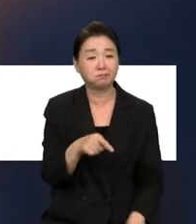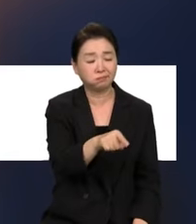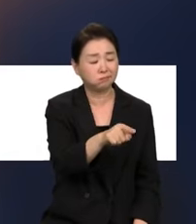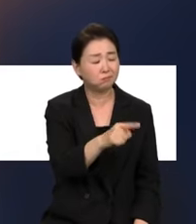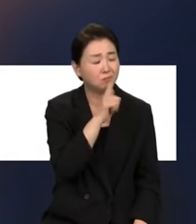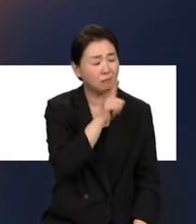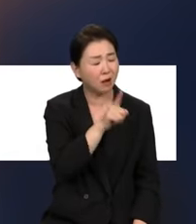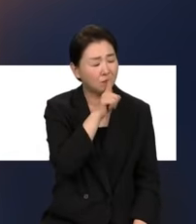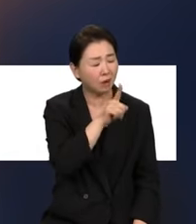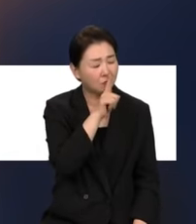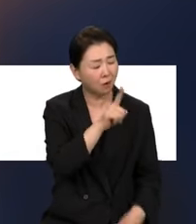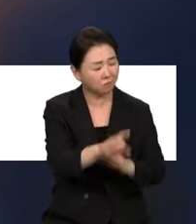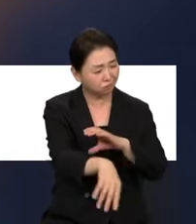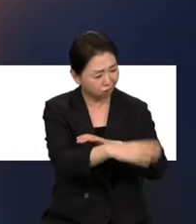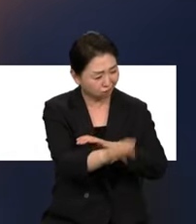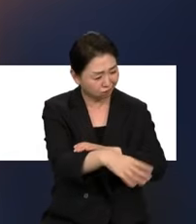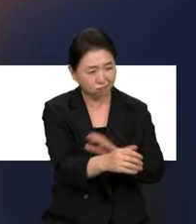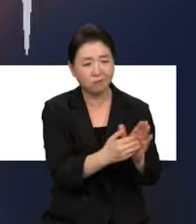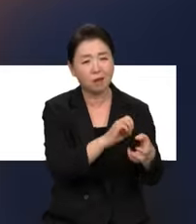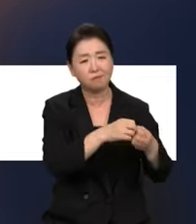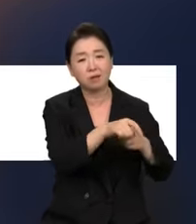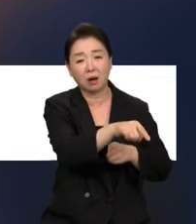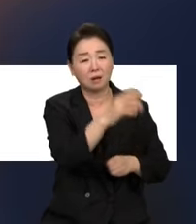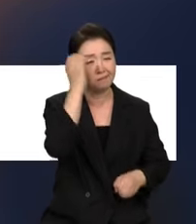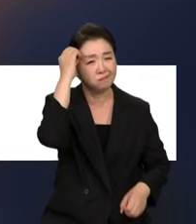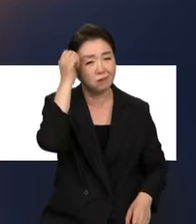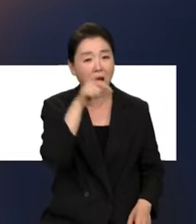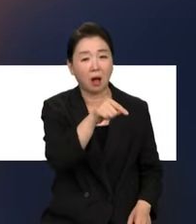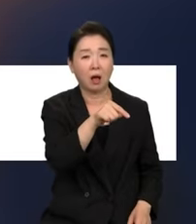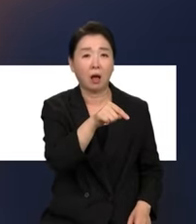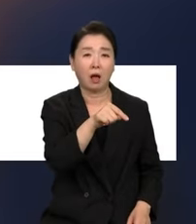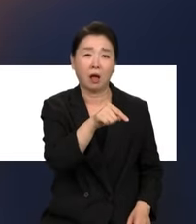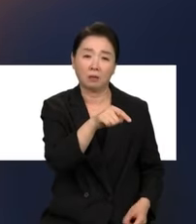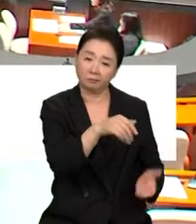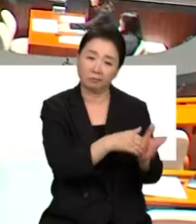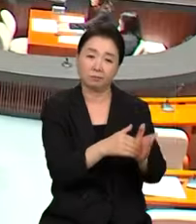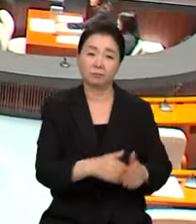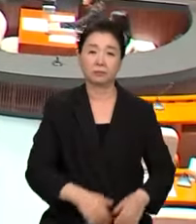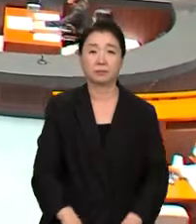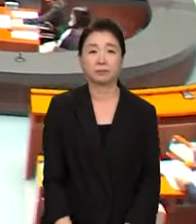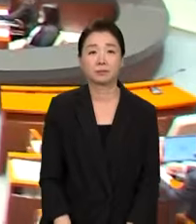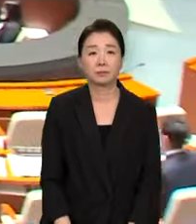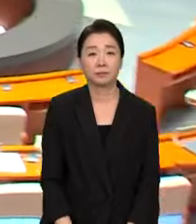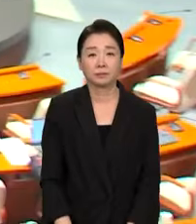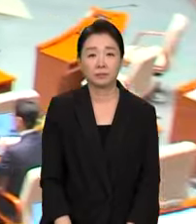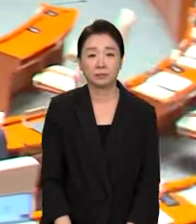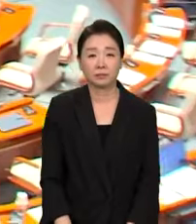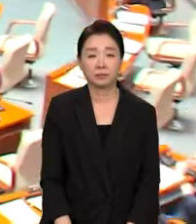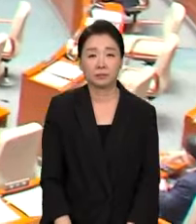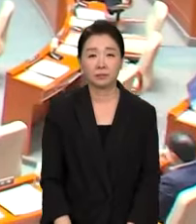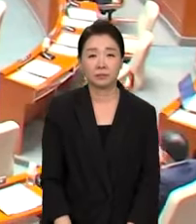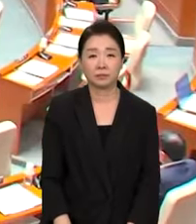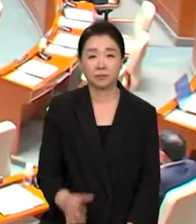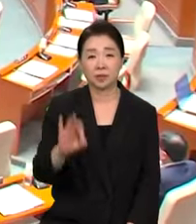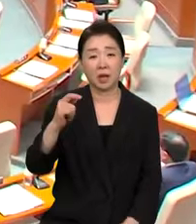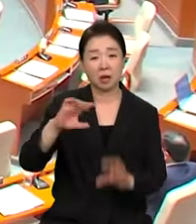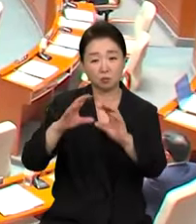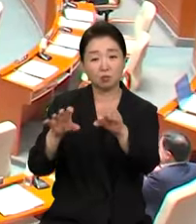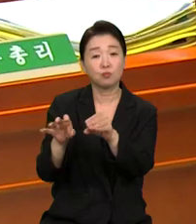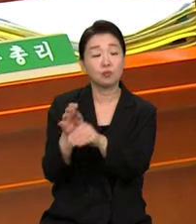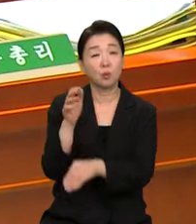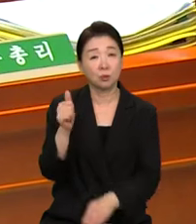헛소리 아아 그 그 수준 이상의 이하도 아닌 거 같아요 한덕수 국무총리는 국회 예결위에